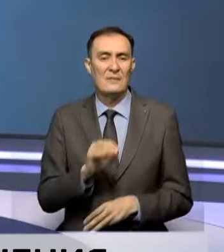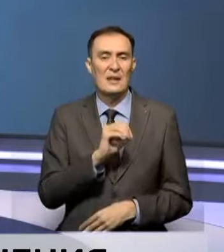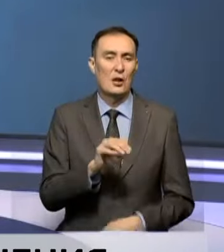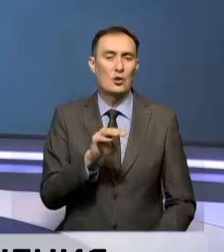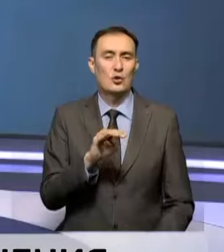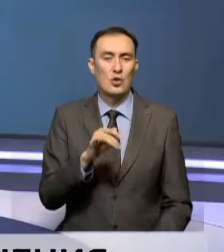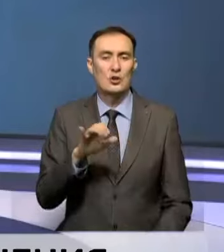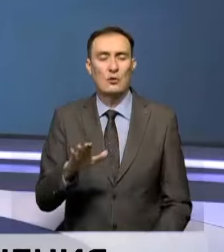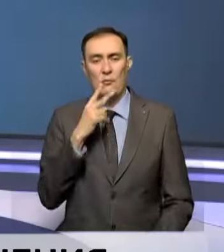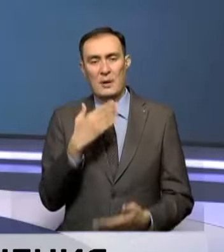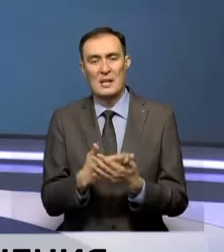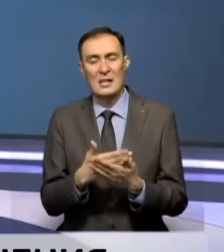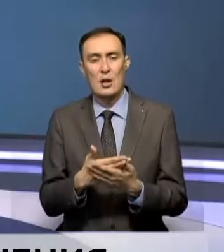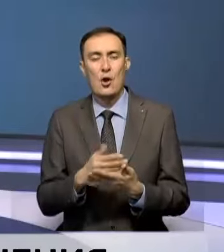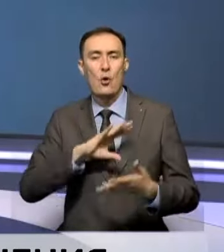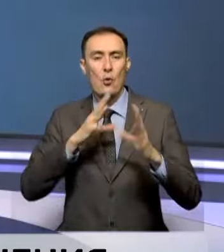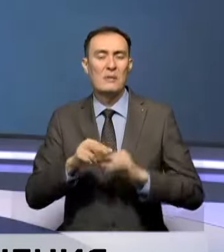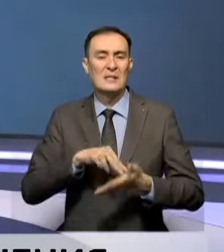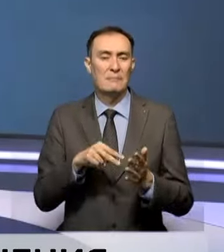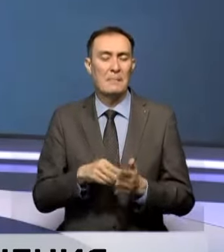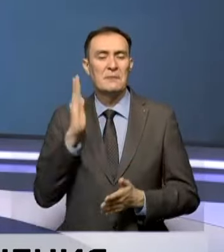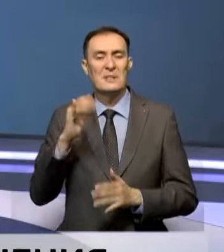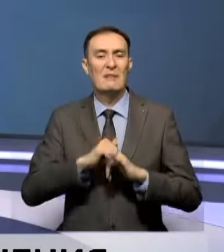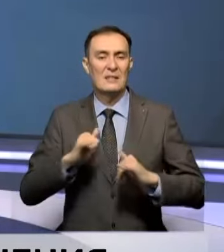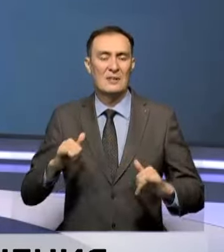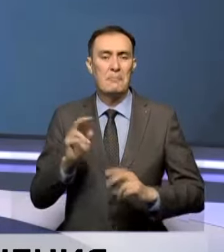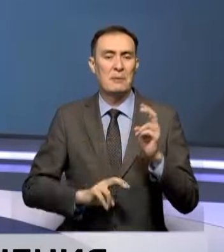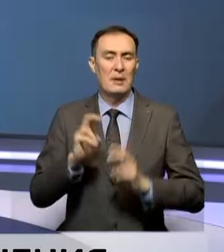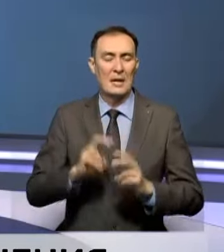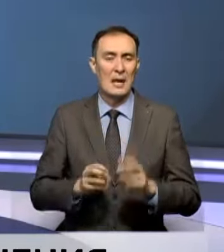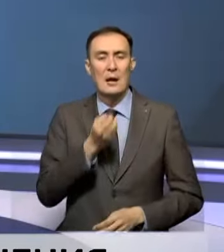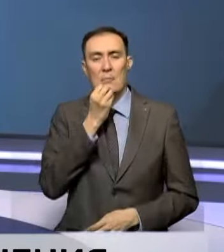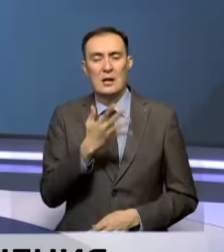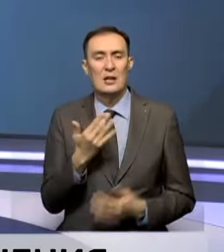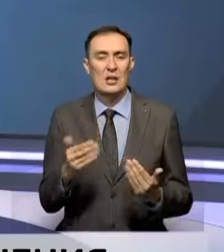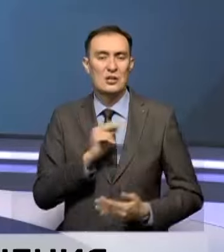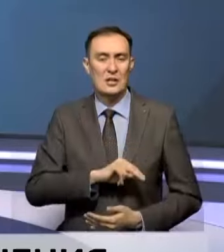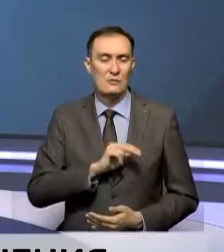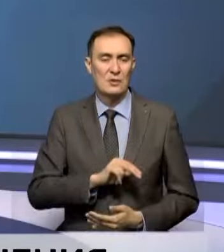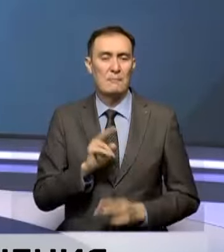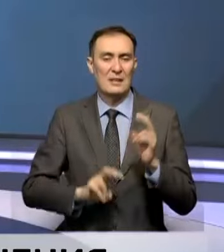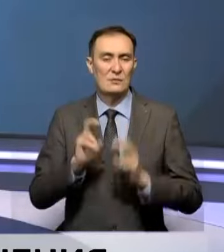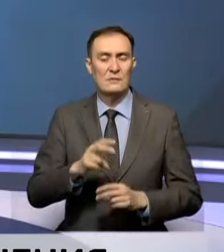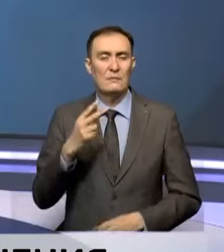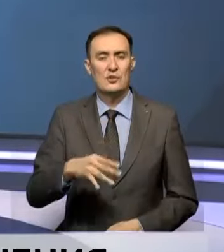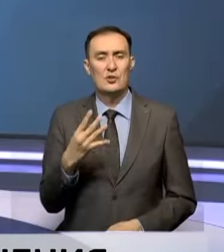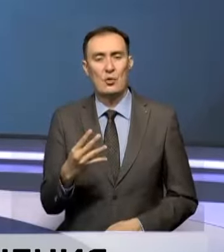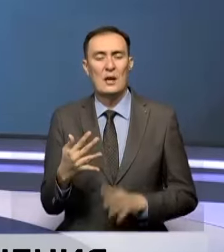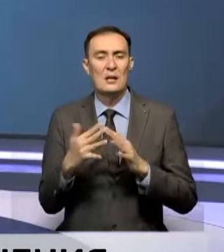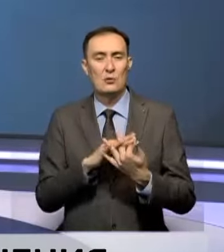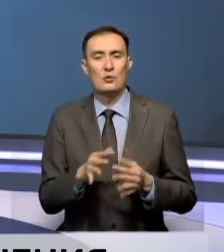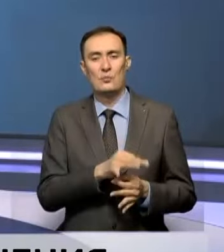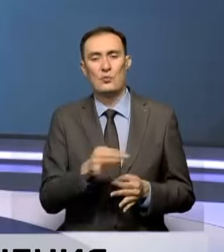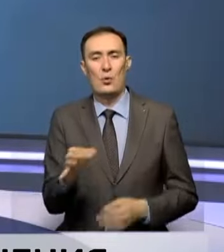Ералы Тугжанову презентовали комплексный план перспективного развития предприятий. Благодаря уже действующим производствам в